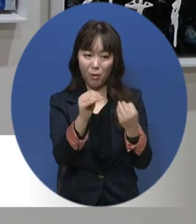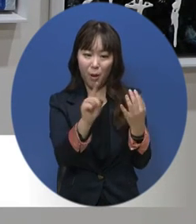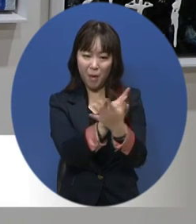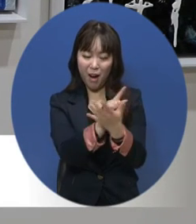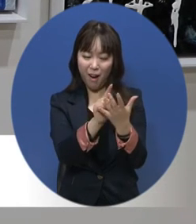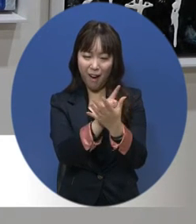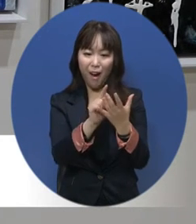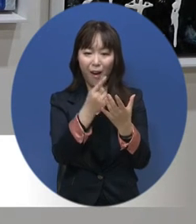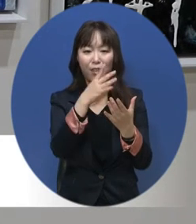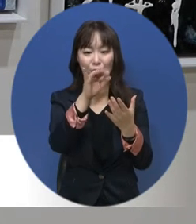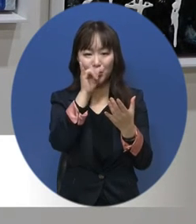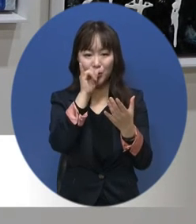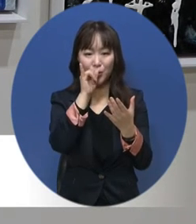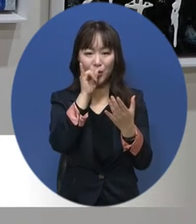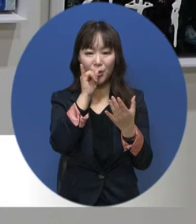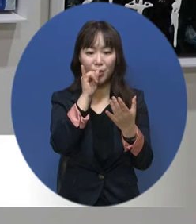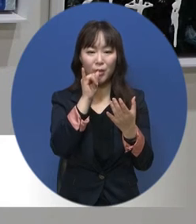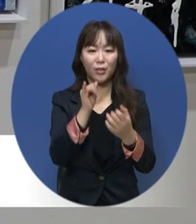많이 사귈 수 있었고